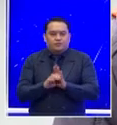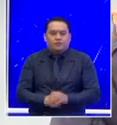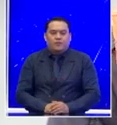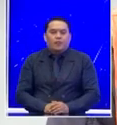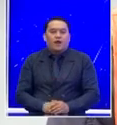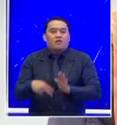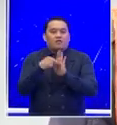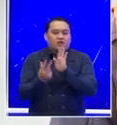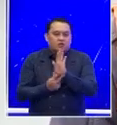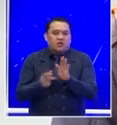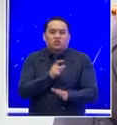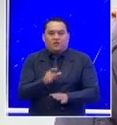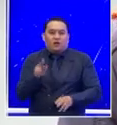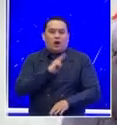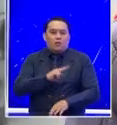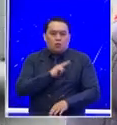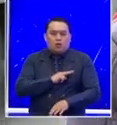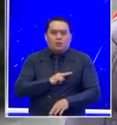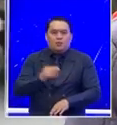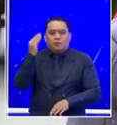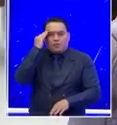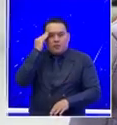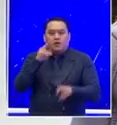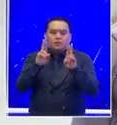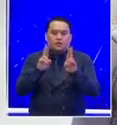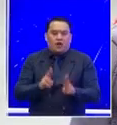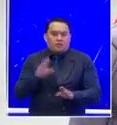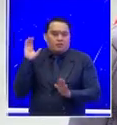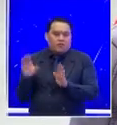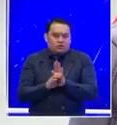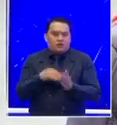18 человек. Меры соблюдаем